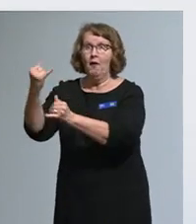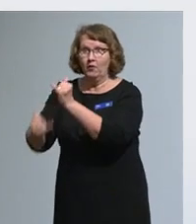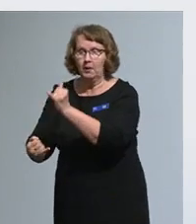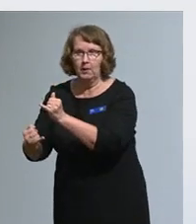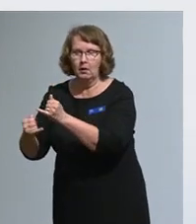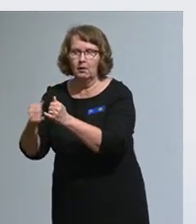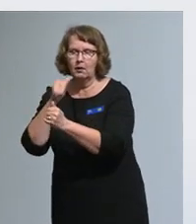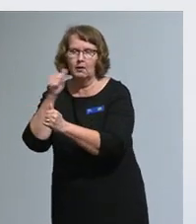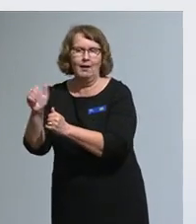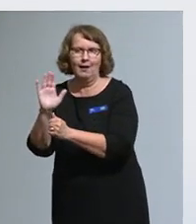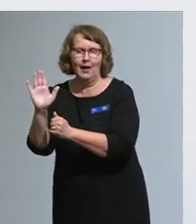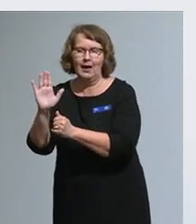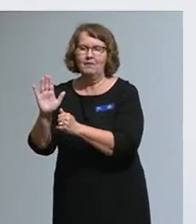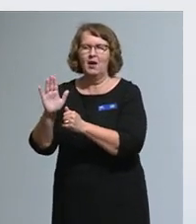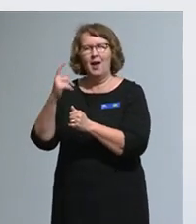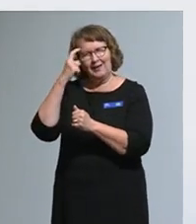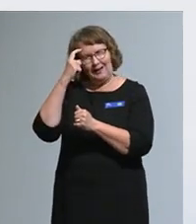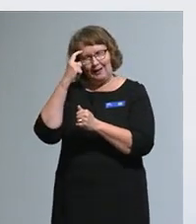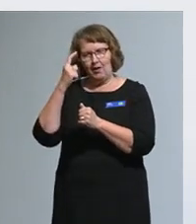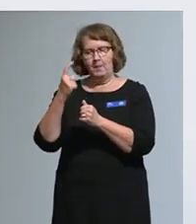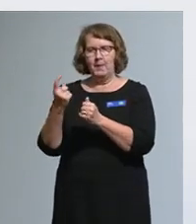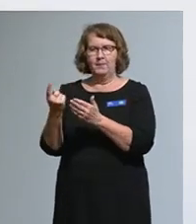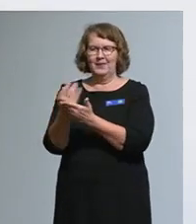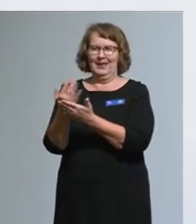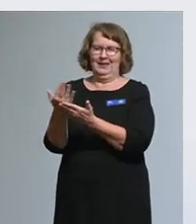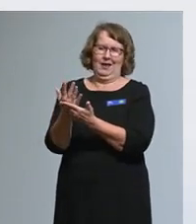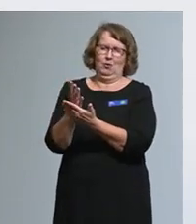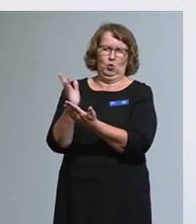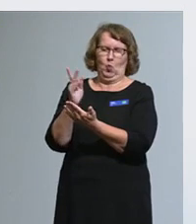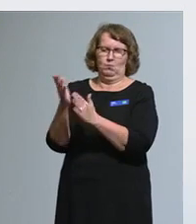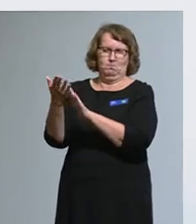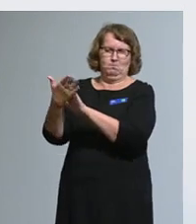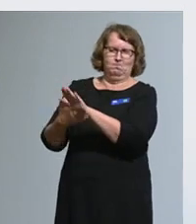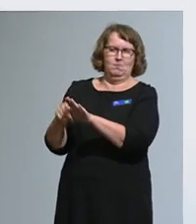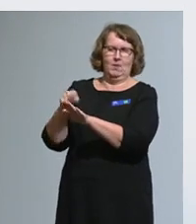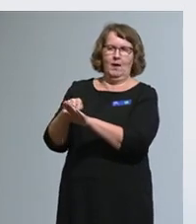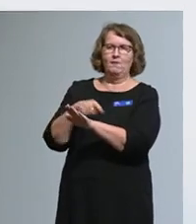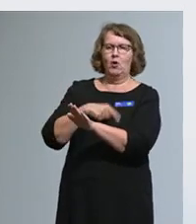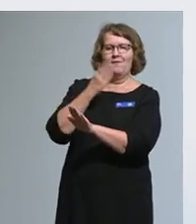käytäntö, jossa myöskin sinne digitaaliseen alustaan niitä voitaisiin